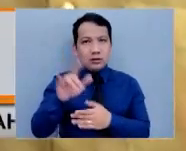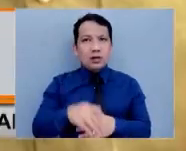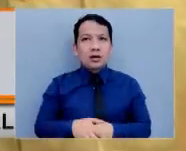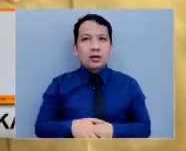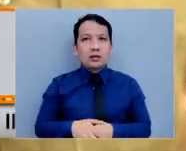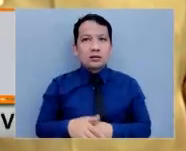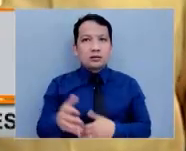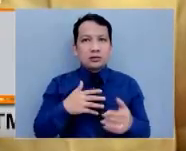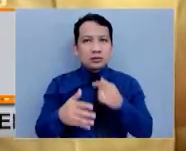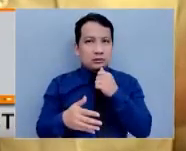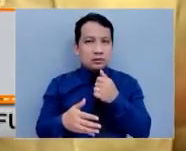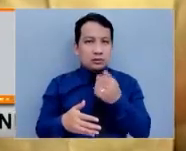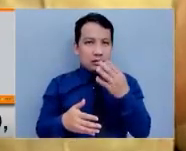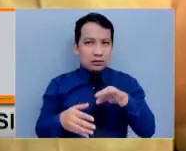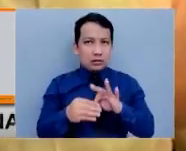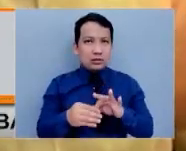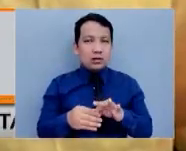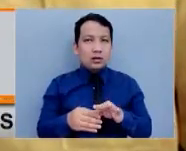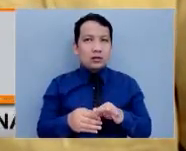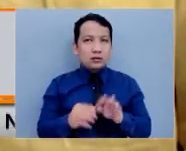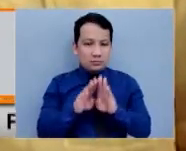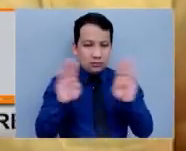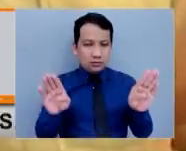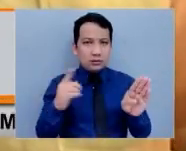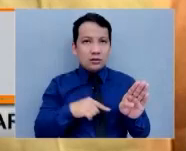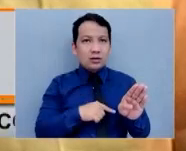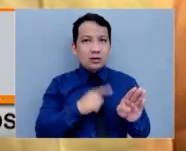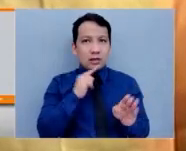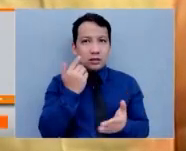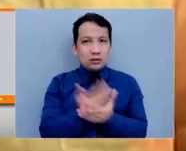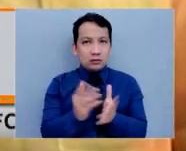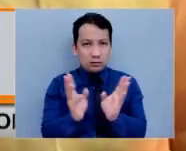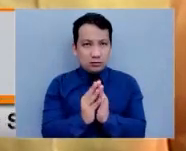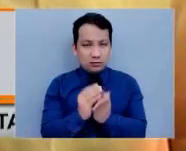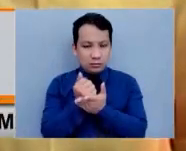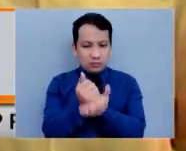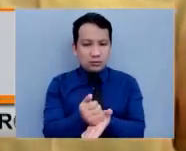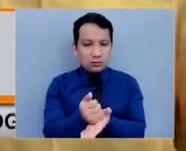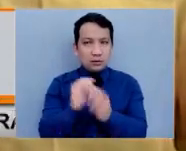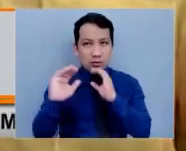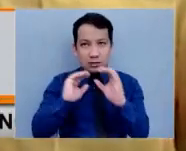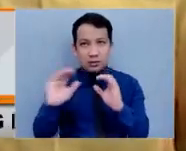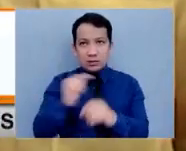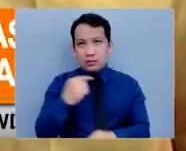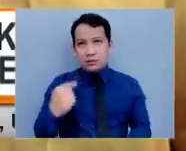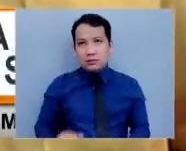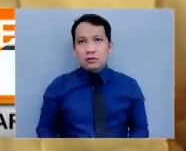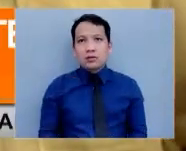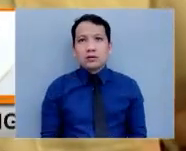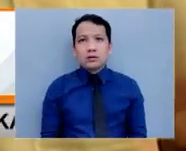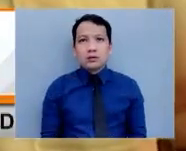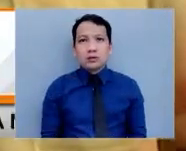naman ito minasama ni PBBM at bukas din daw siya kung tutulong ang dating Pangulo sa komunikasyon sa China.